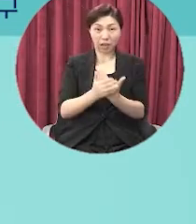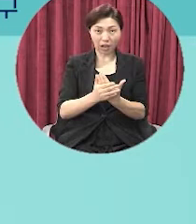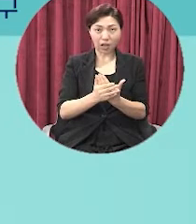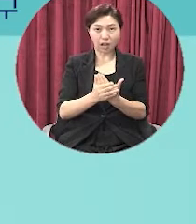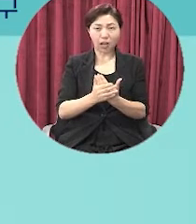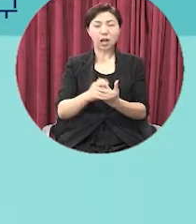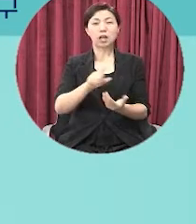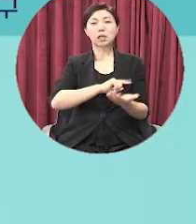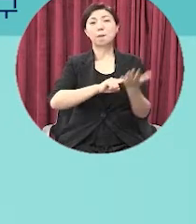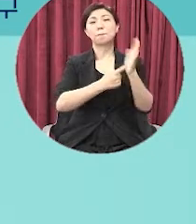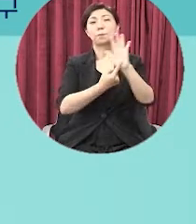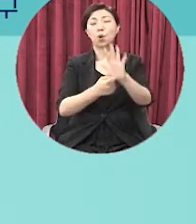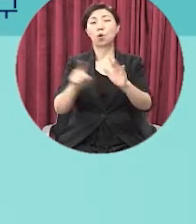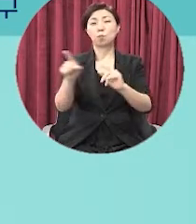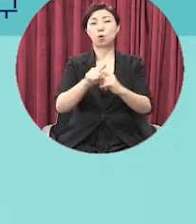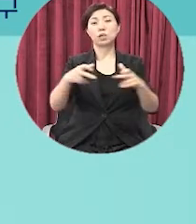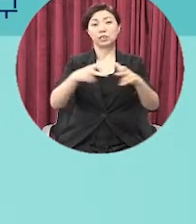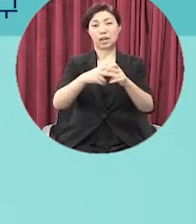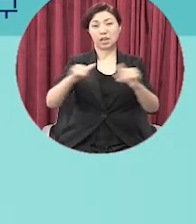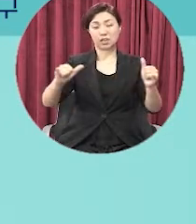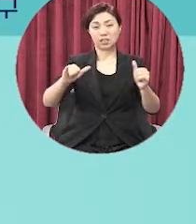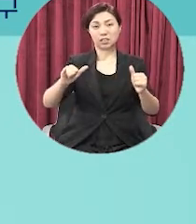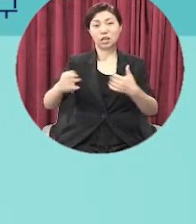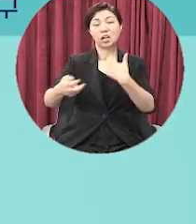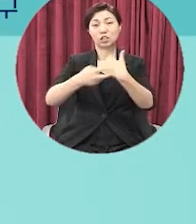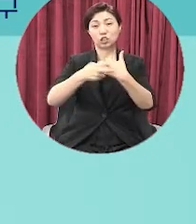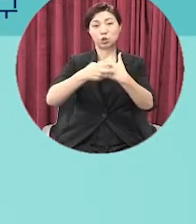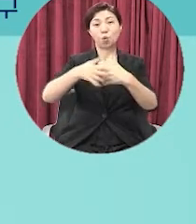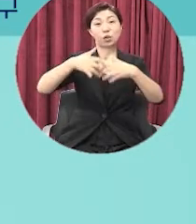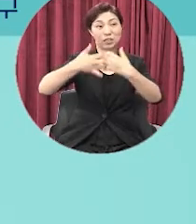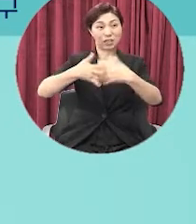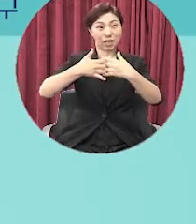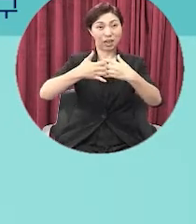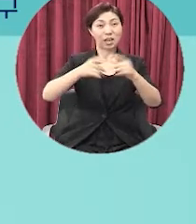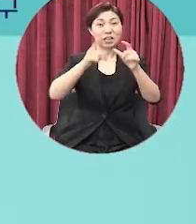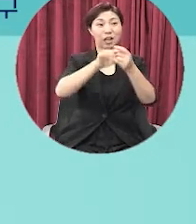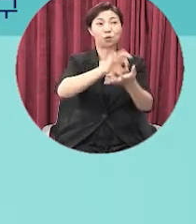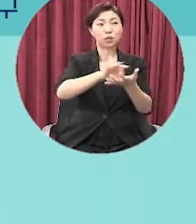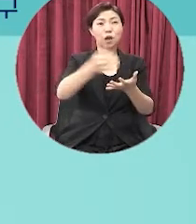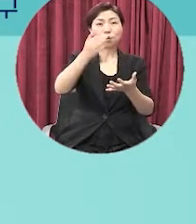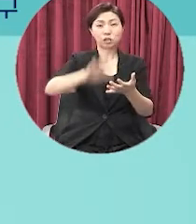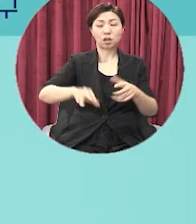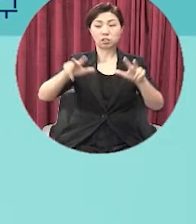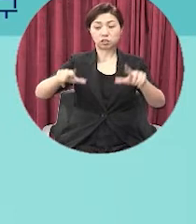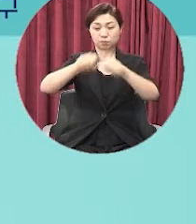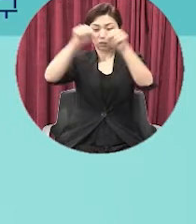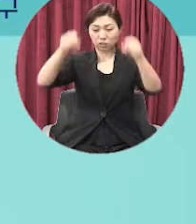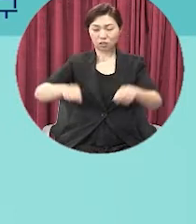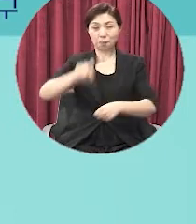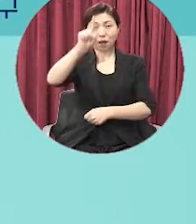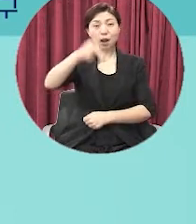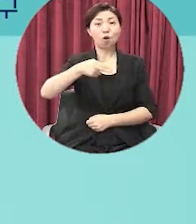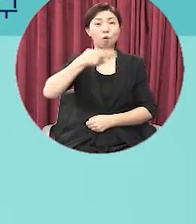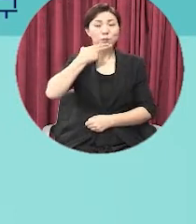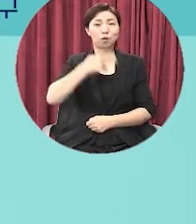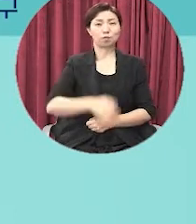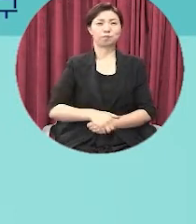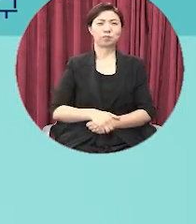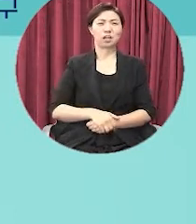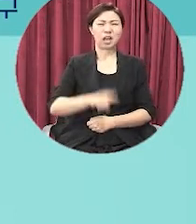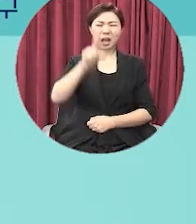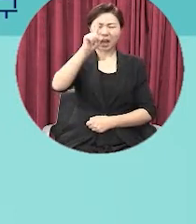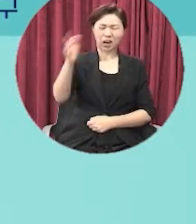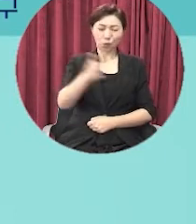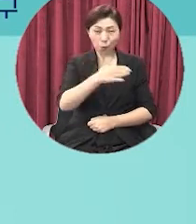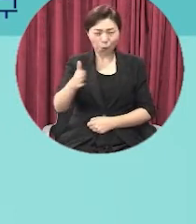거기서 수많은 센서에 데이터들이 생성이 되는데 여기에는 맞이 전혀 체계가 업종 책 막히게 뭐 전혀 책 어떻게 하면